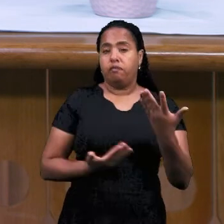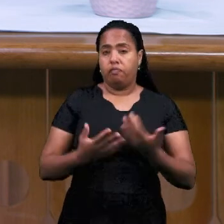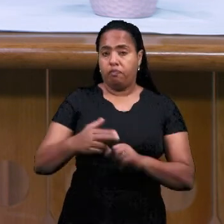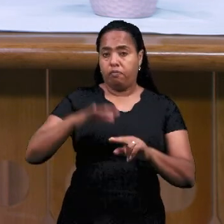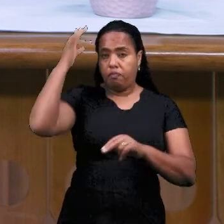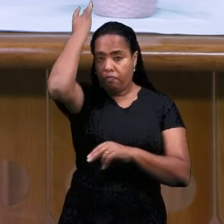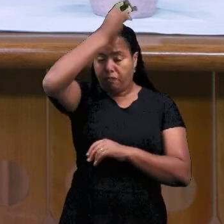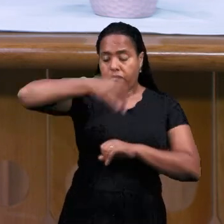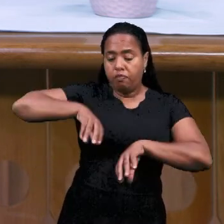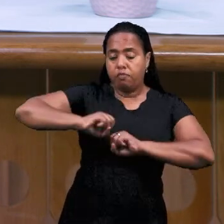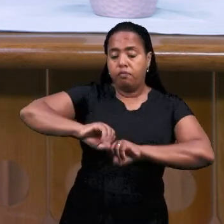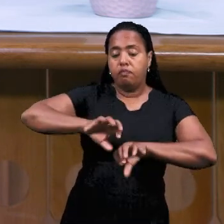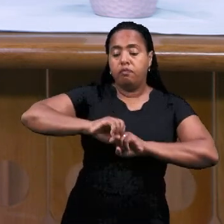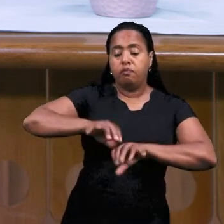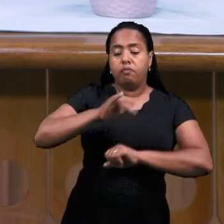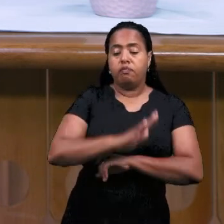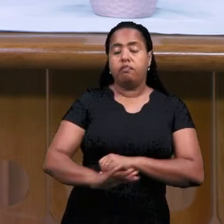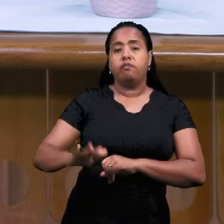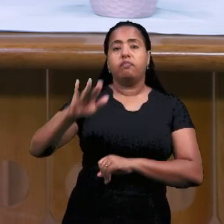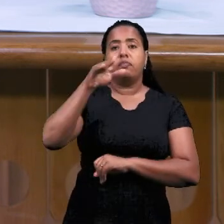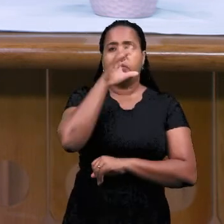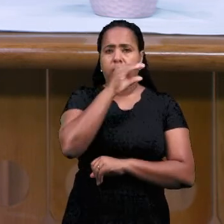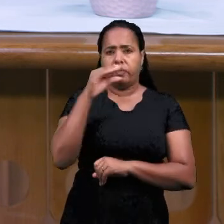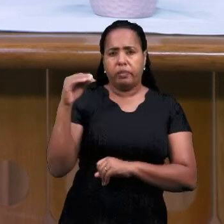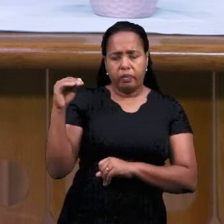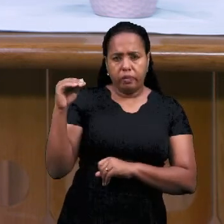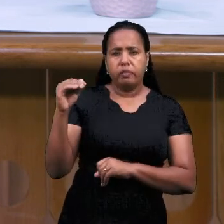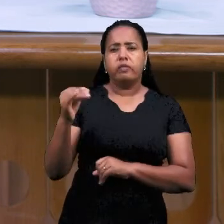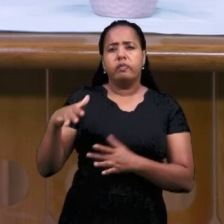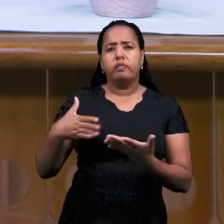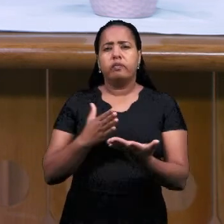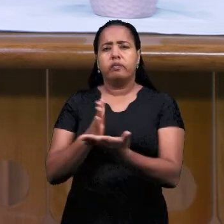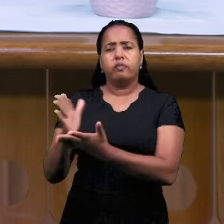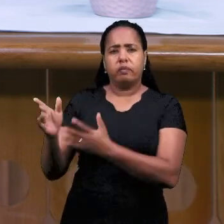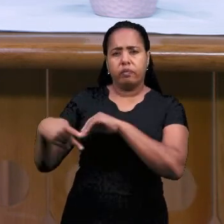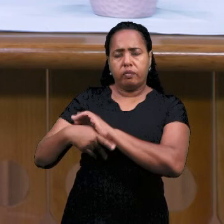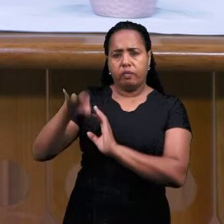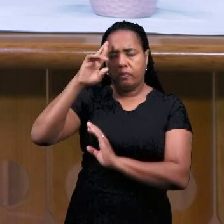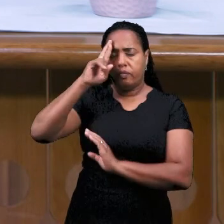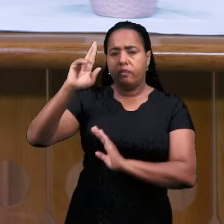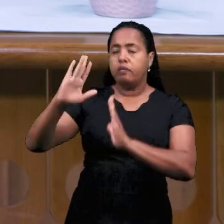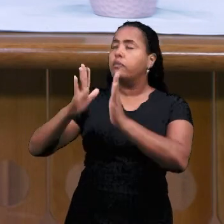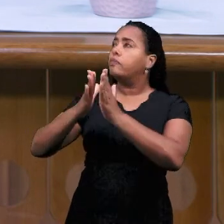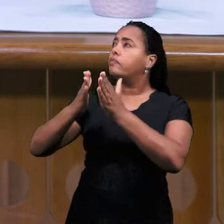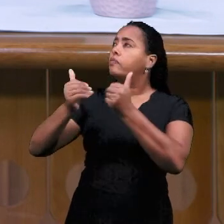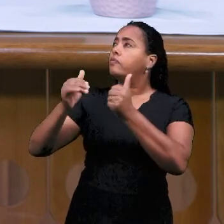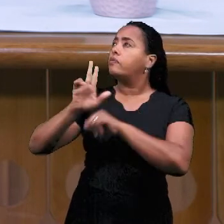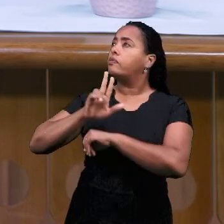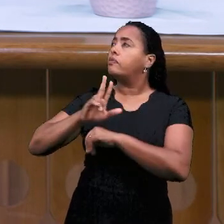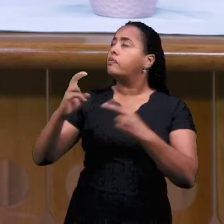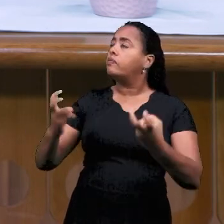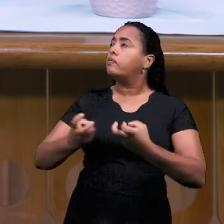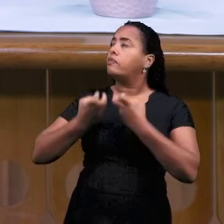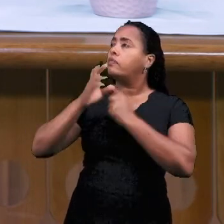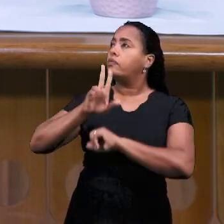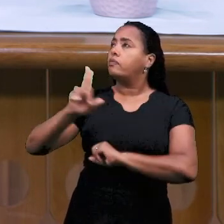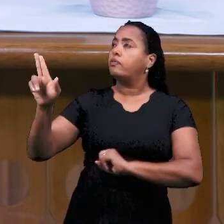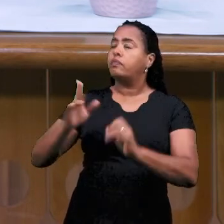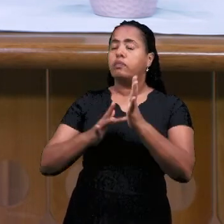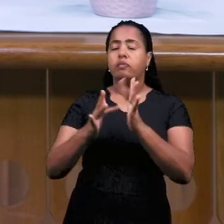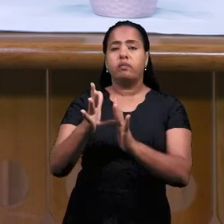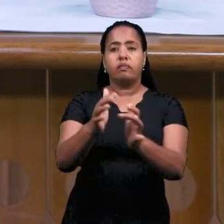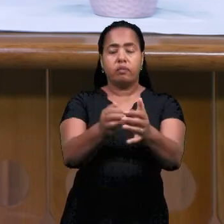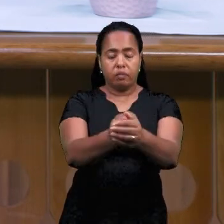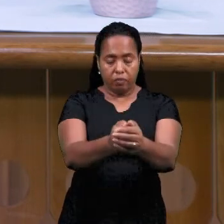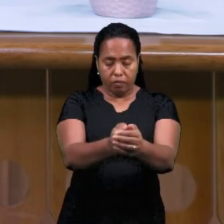Saint-Esprit, pour enseigner les enfants, intermédiaires et adolescents, le chemin du Seigneur. Nous prions à toi et en priant au nom du Seigneur